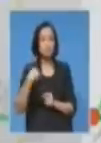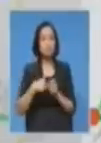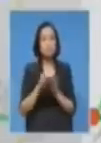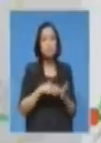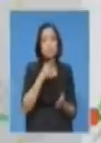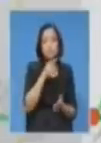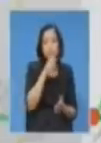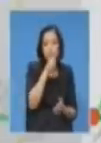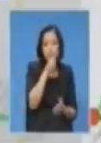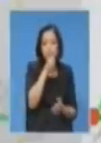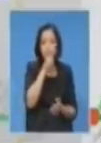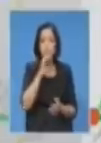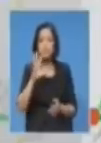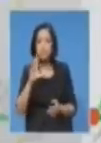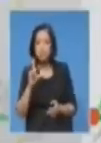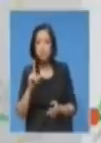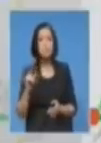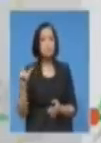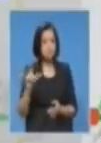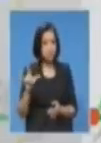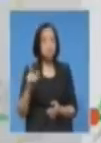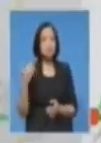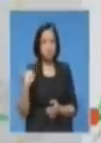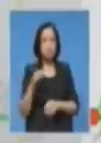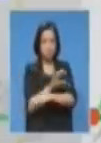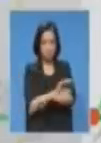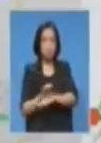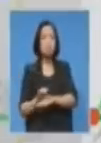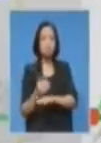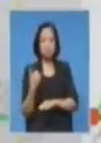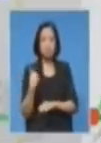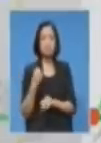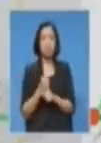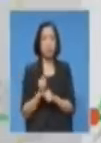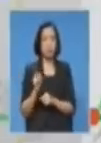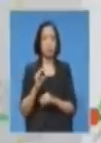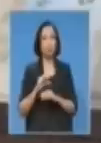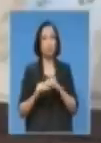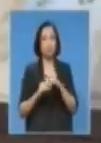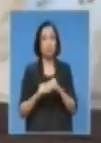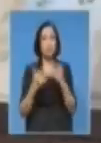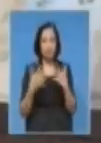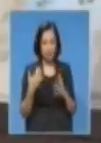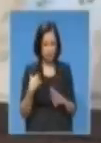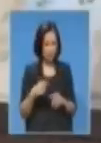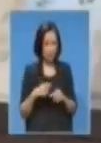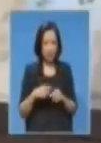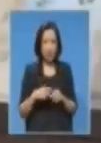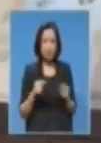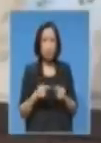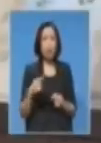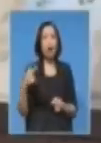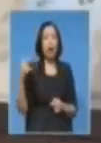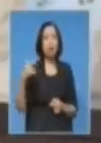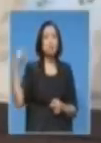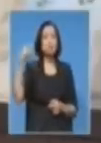มพูสายสีเหลืองนะครับแล้วก็มีส่วนสายส่วนต่อขยายนะครับของ Airport